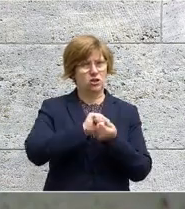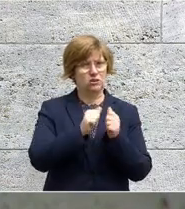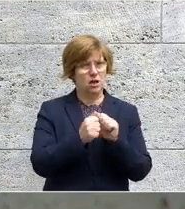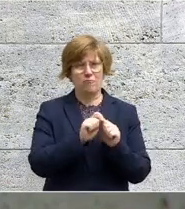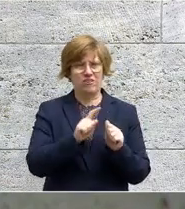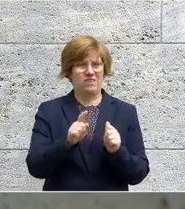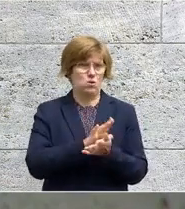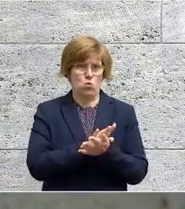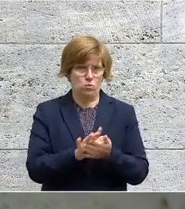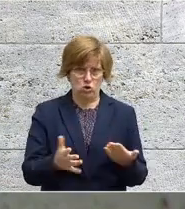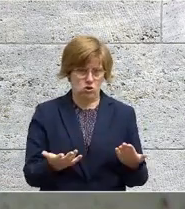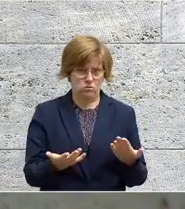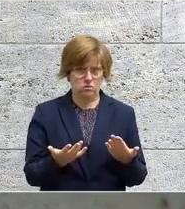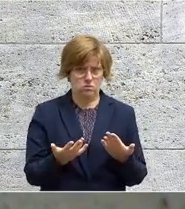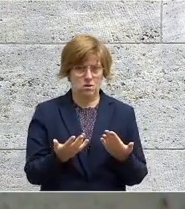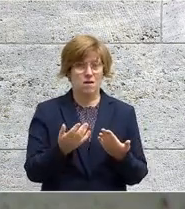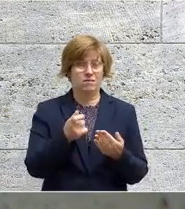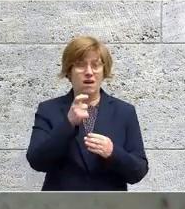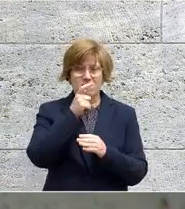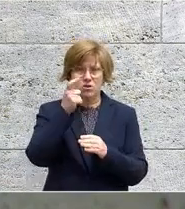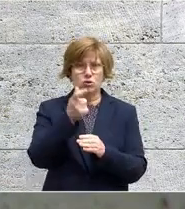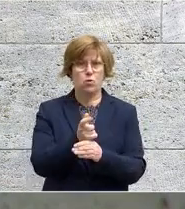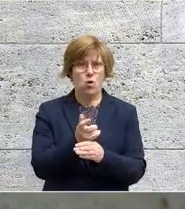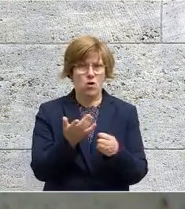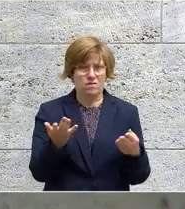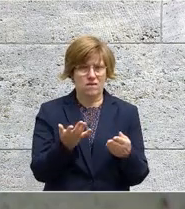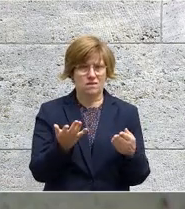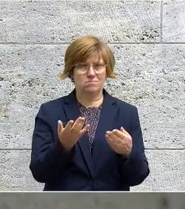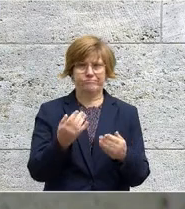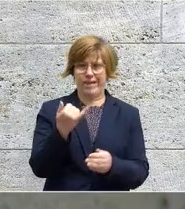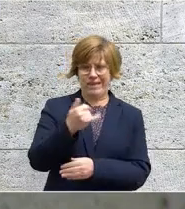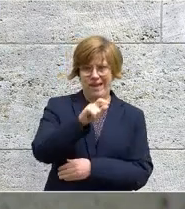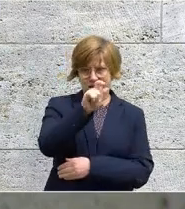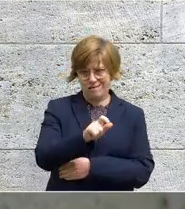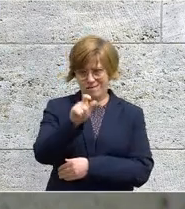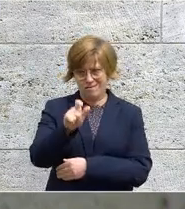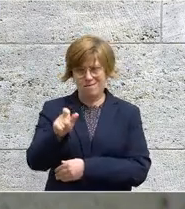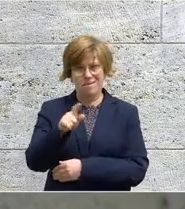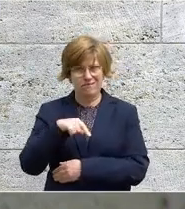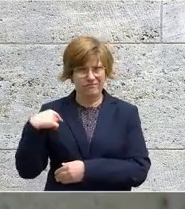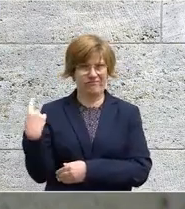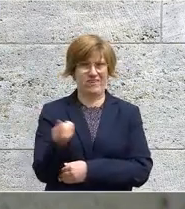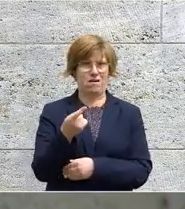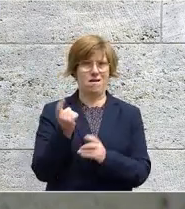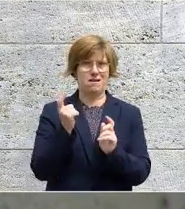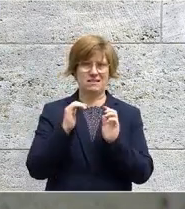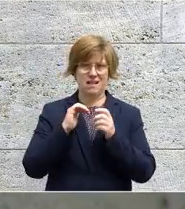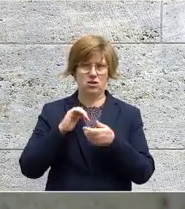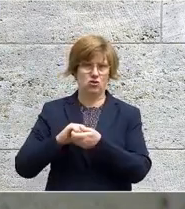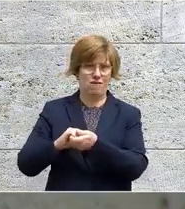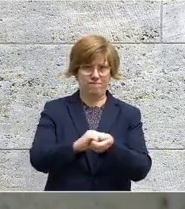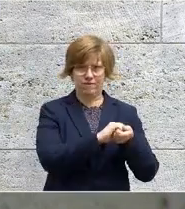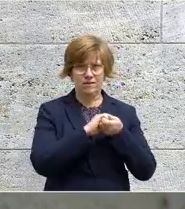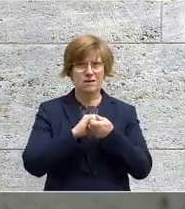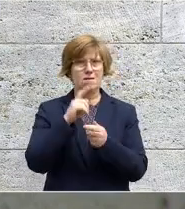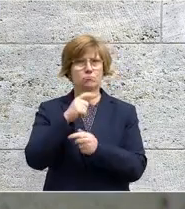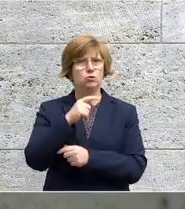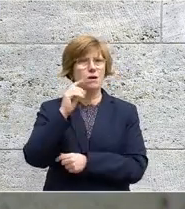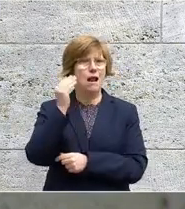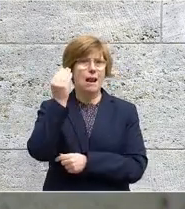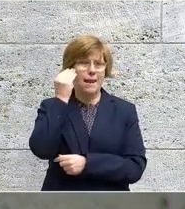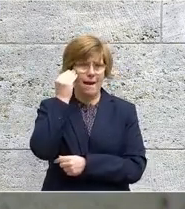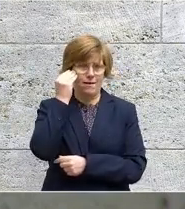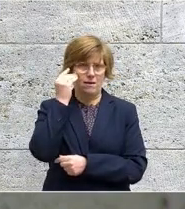war. Es ist das Versprechen, dass jeder Einzelne von uns und wir als Gesellschaft daraus